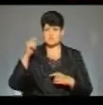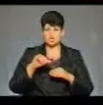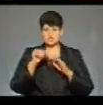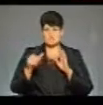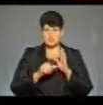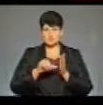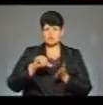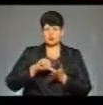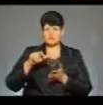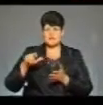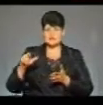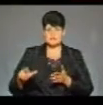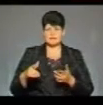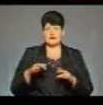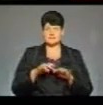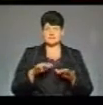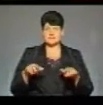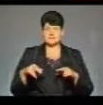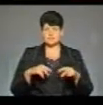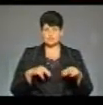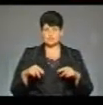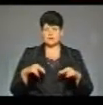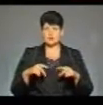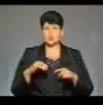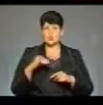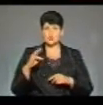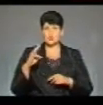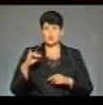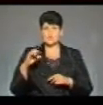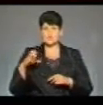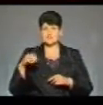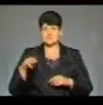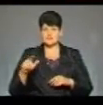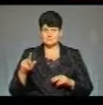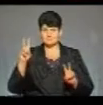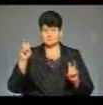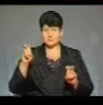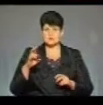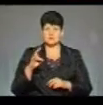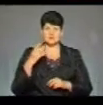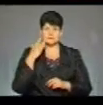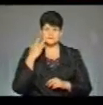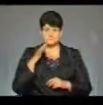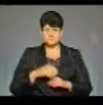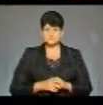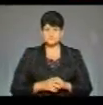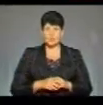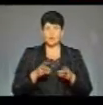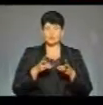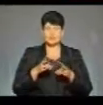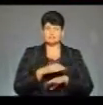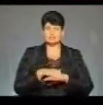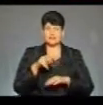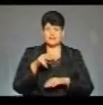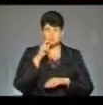16 учасників ансамблю українського танцю «Юність» з Нью-Йорка. У котельні на вулиці Лесі Українки в